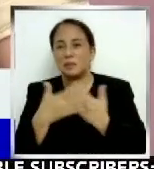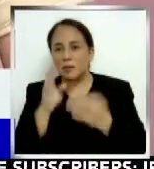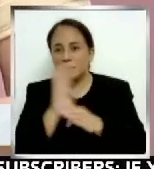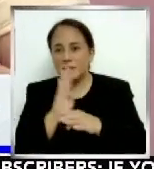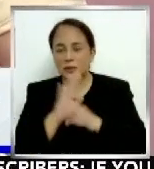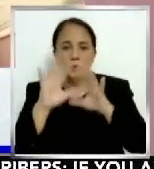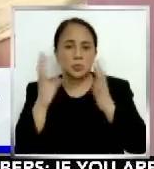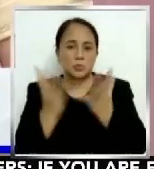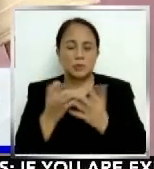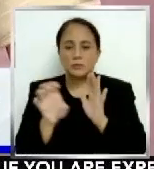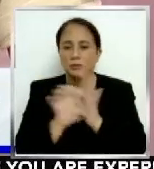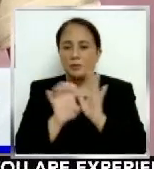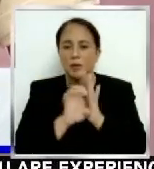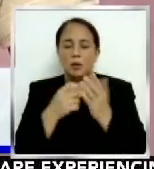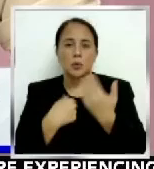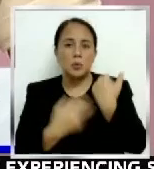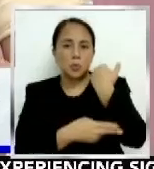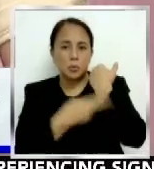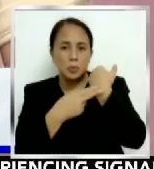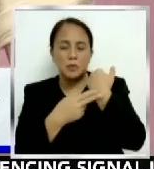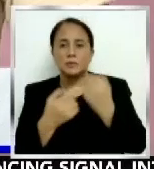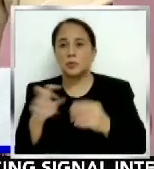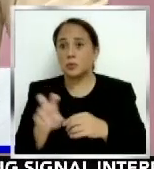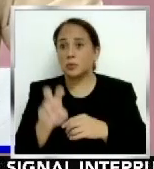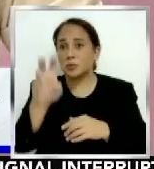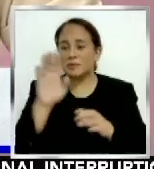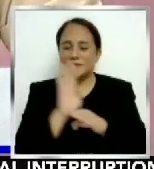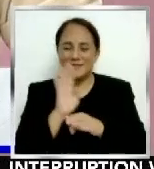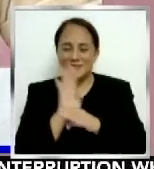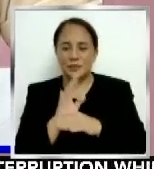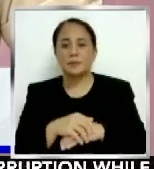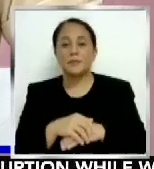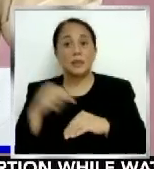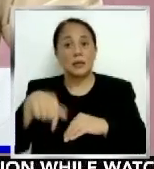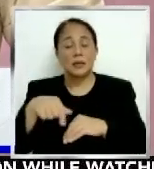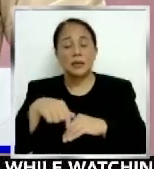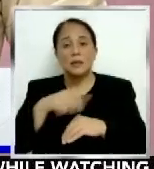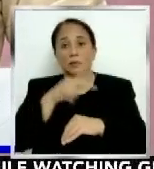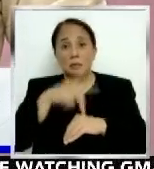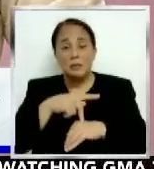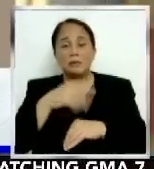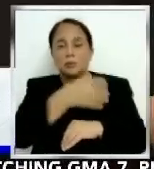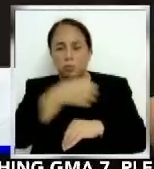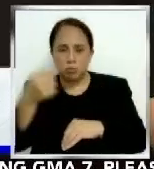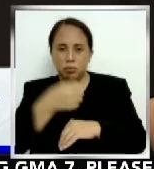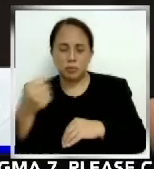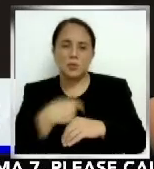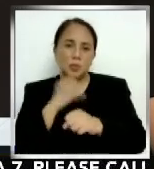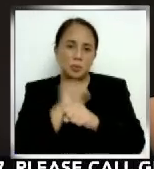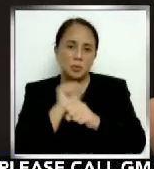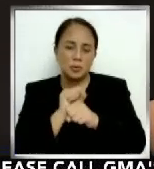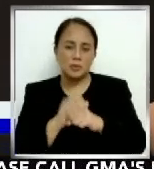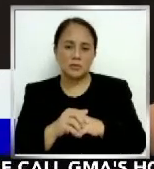na lamang ng mga hotel at tourism industry. At sa Pilipinas sila naghahanap ng mga magtatrabaho. Kasi tinatanong